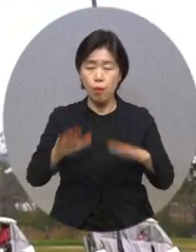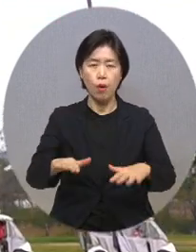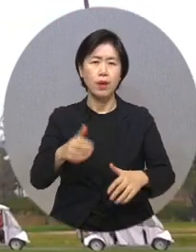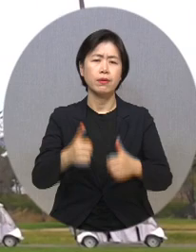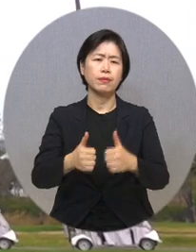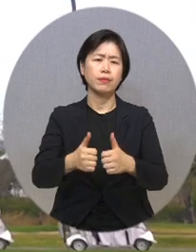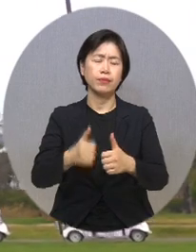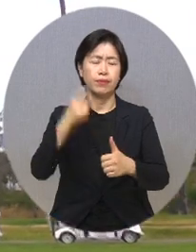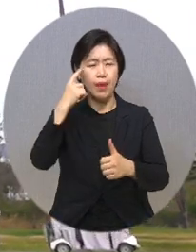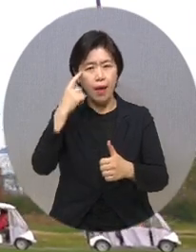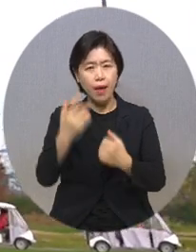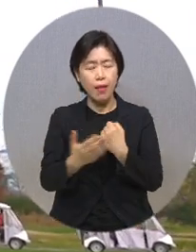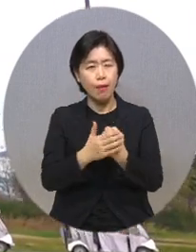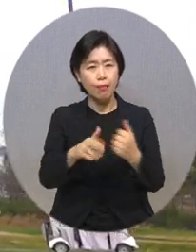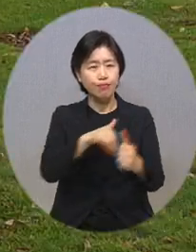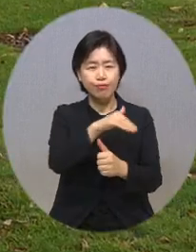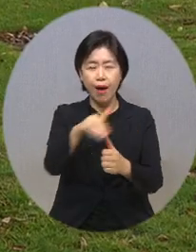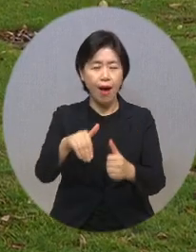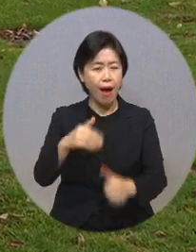어색해. 분위기가